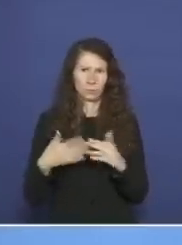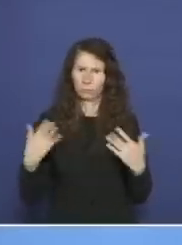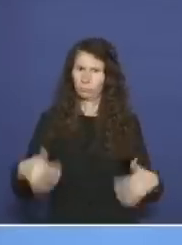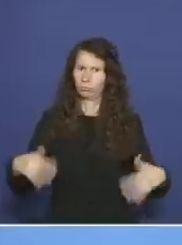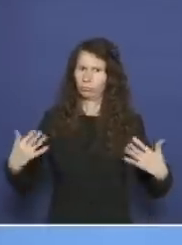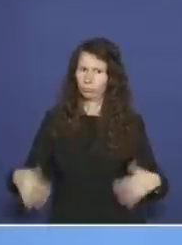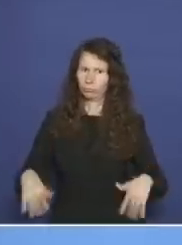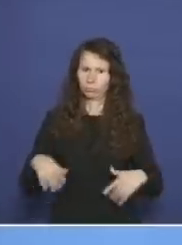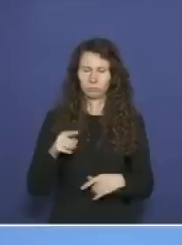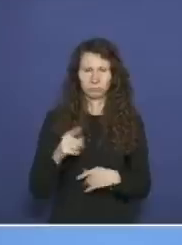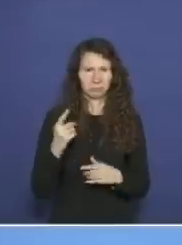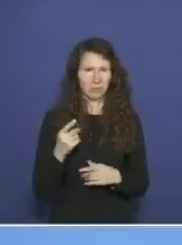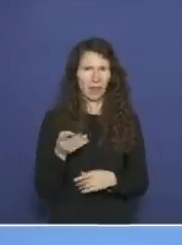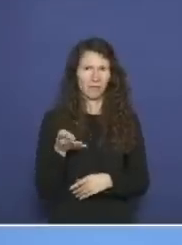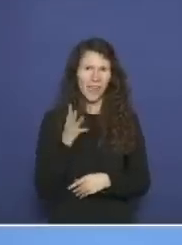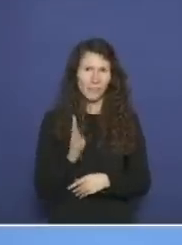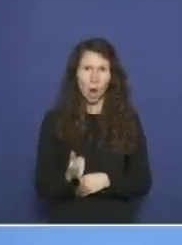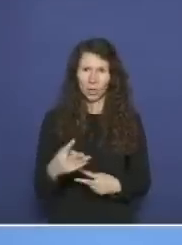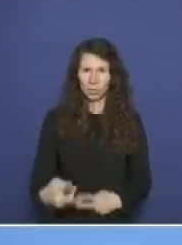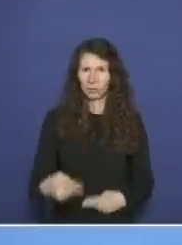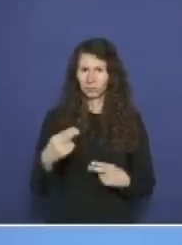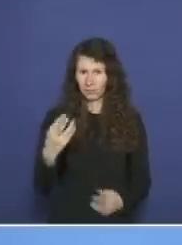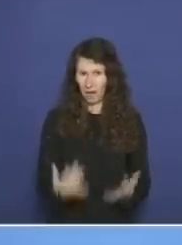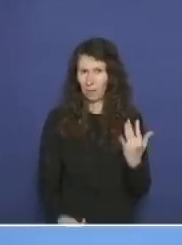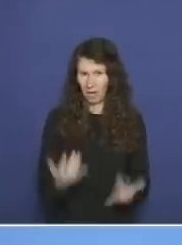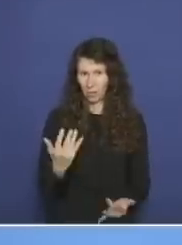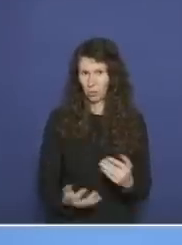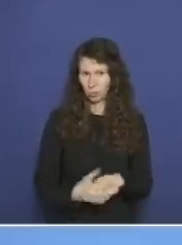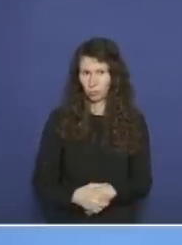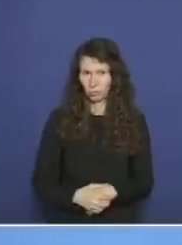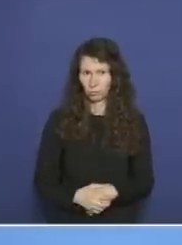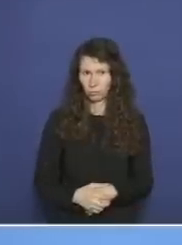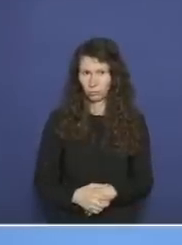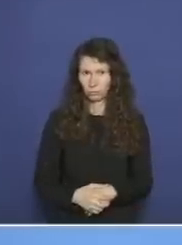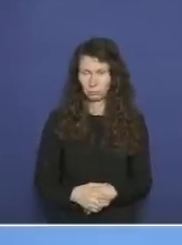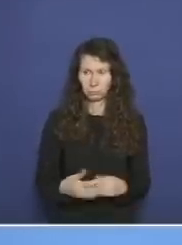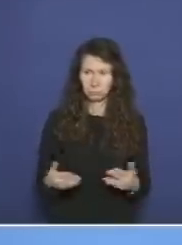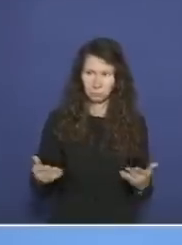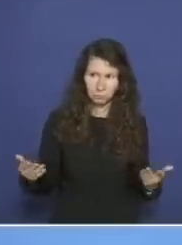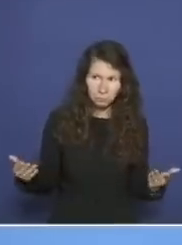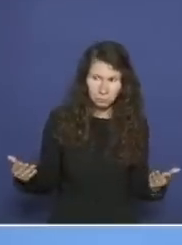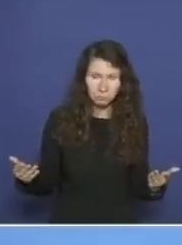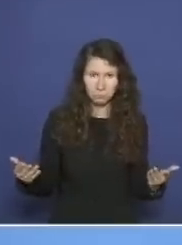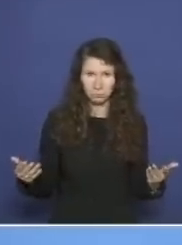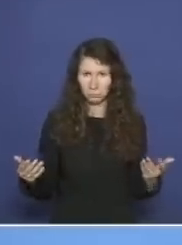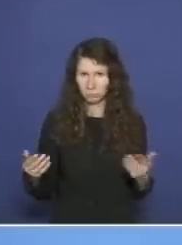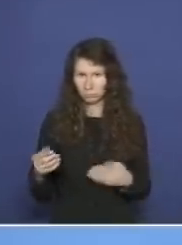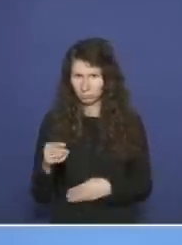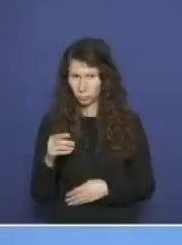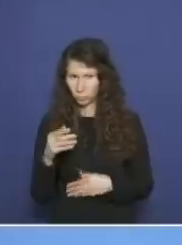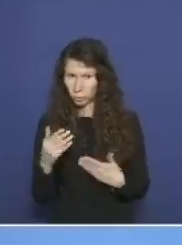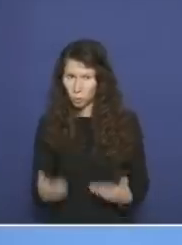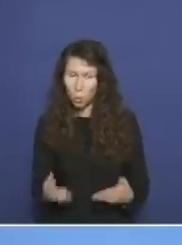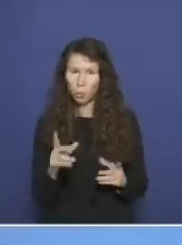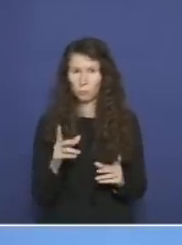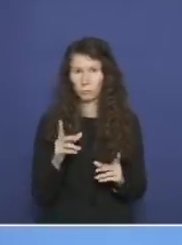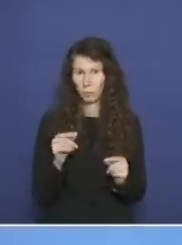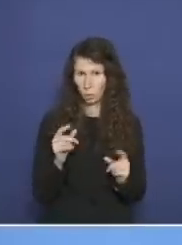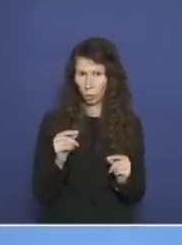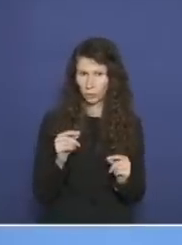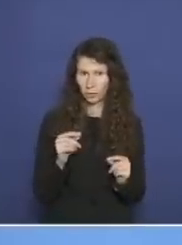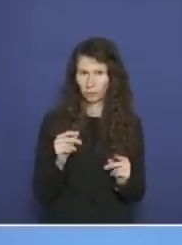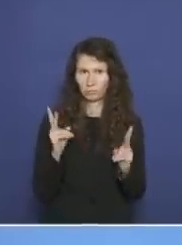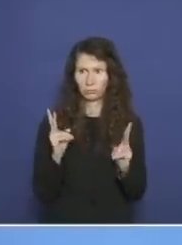Tests abgerechnet in 4 Wochen, kann ich jetzt noch nicht erkennen, dass das sozusagen eine übermäßige Vermehrung